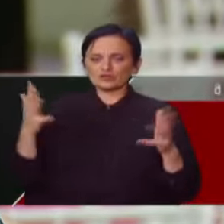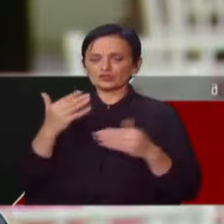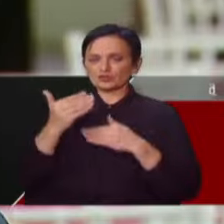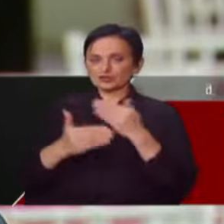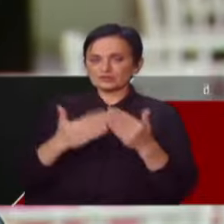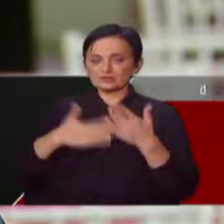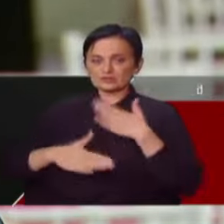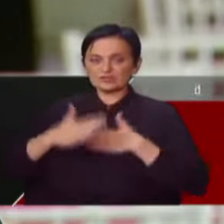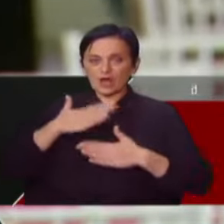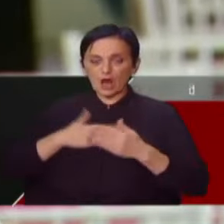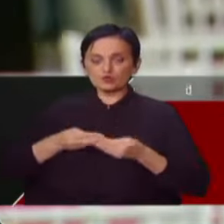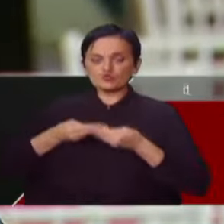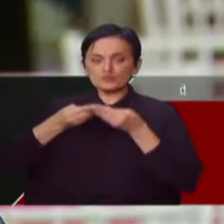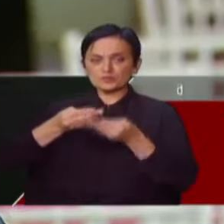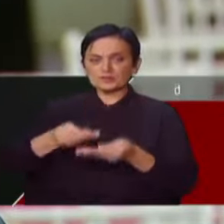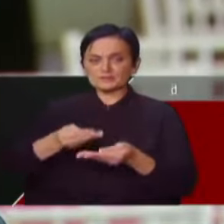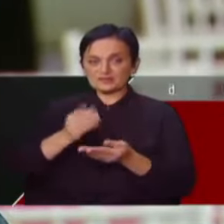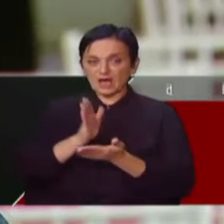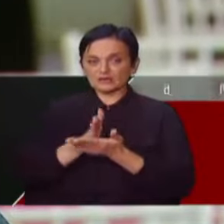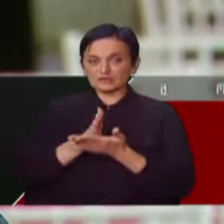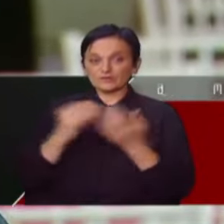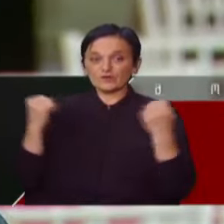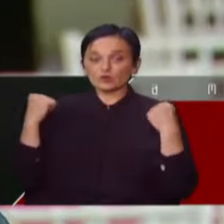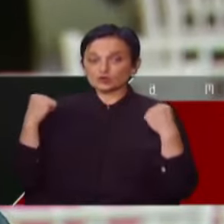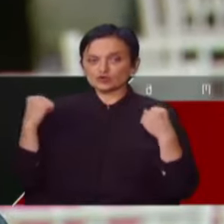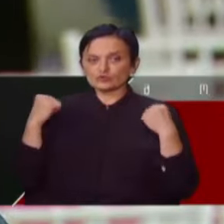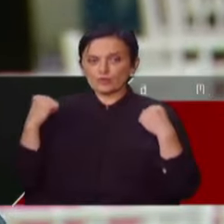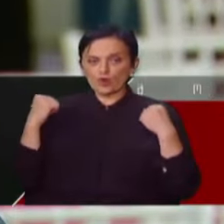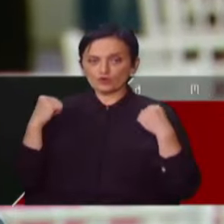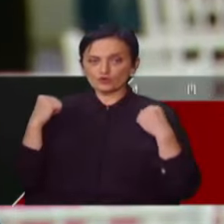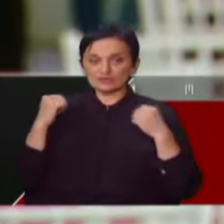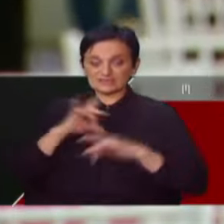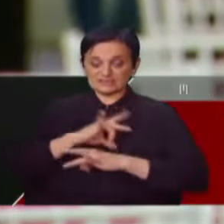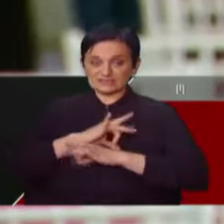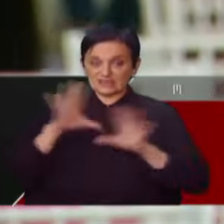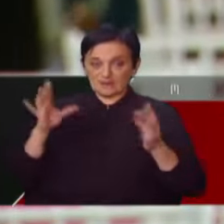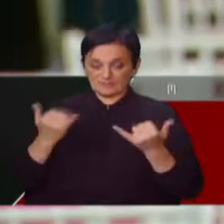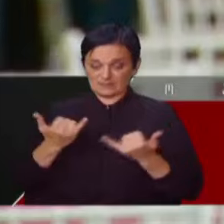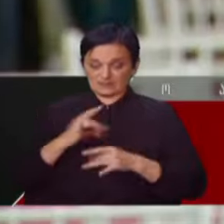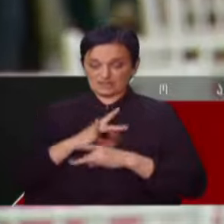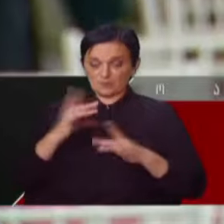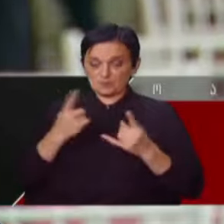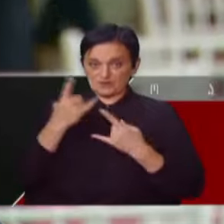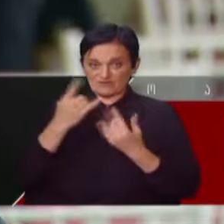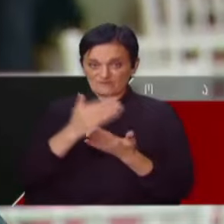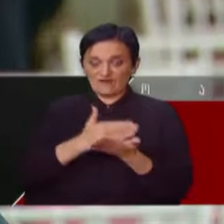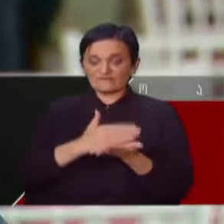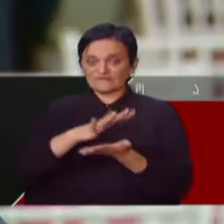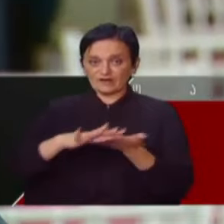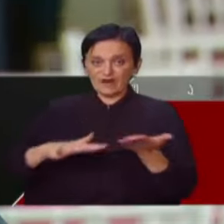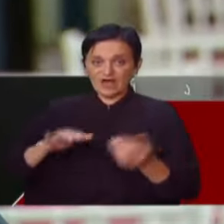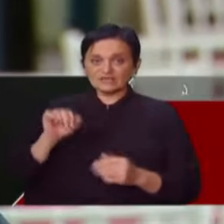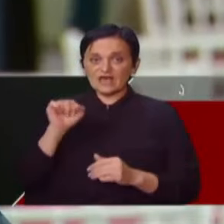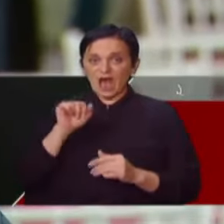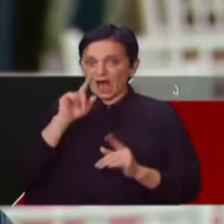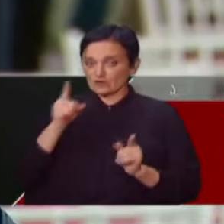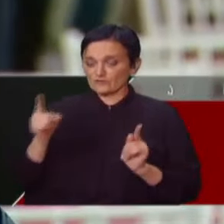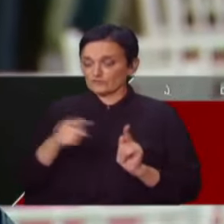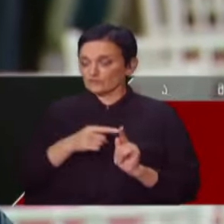და ამ სიხარულის მიმტანი ვართ. სპორტული ზეი მიდა დღესასწაული პირველარზე გაგრძელდება აგვისტოს